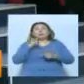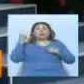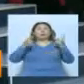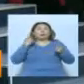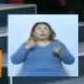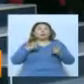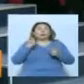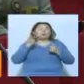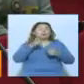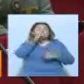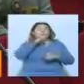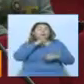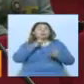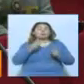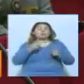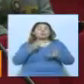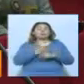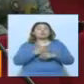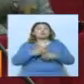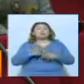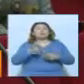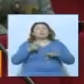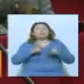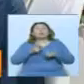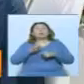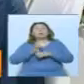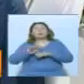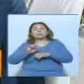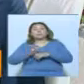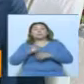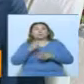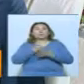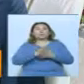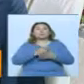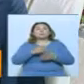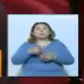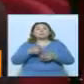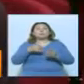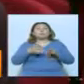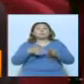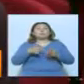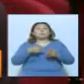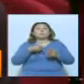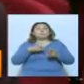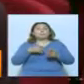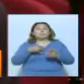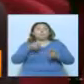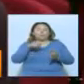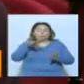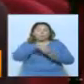тарифы и непонимания, почему между производителем и потребителем обязательно должен быть посредник.